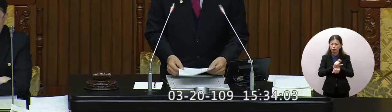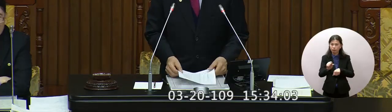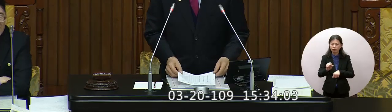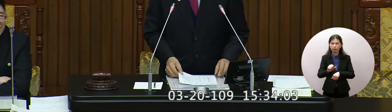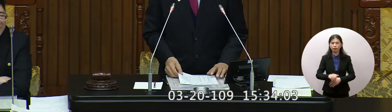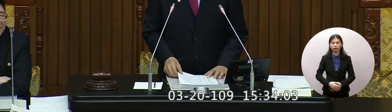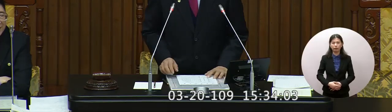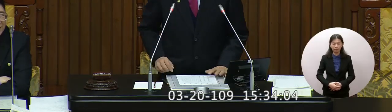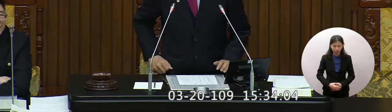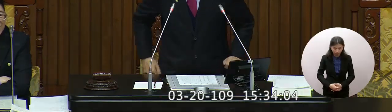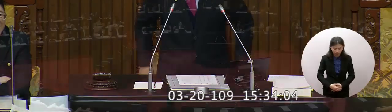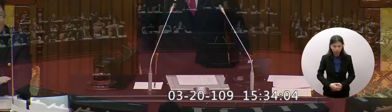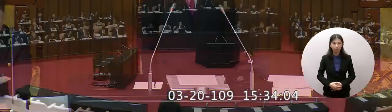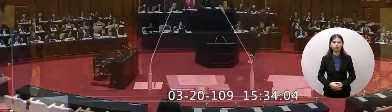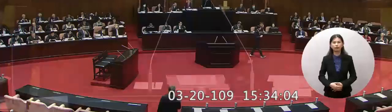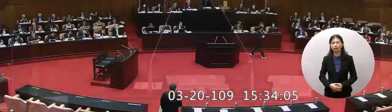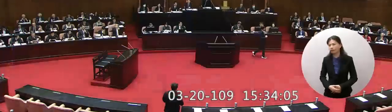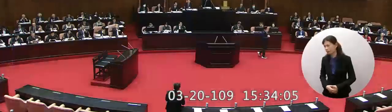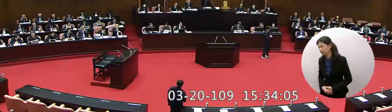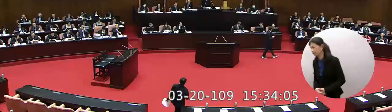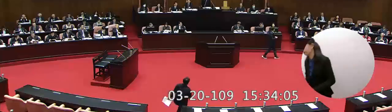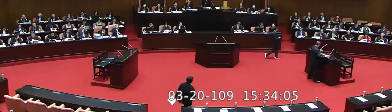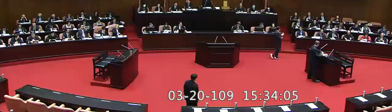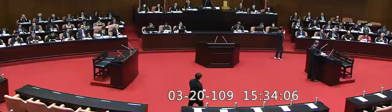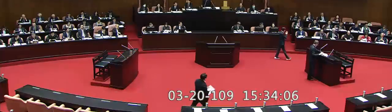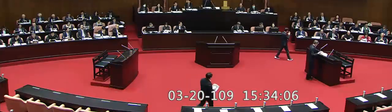间为15分钟。